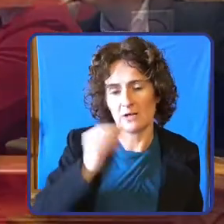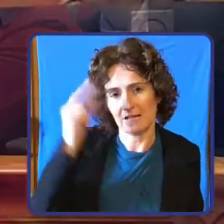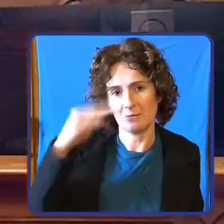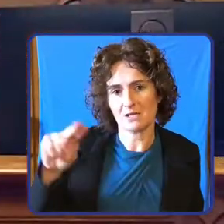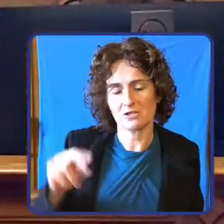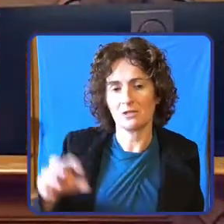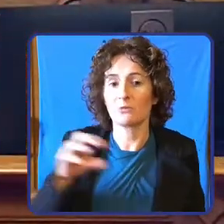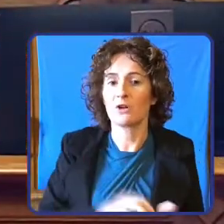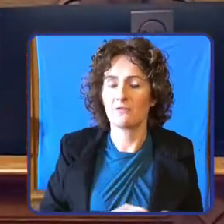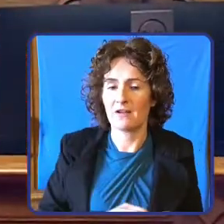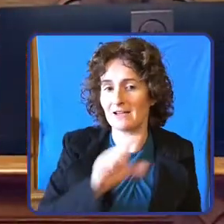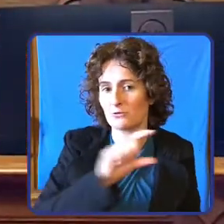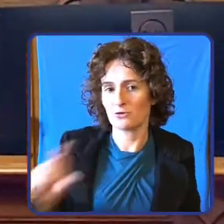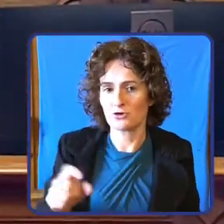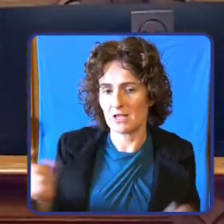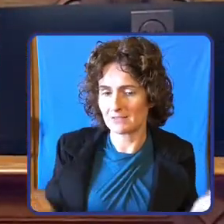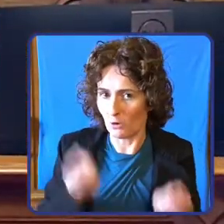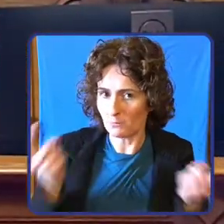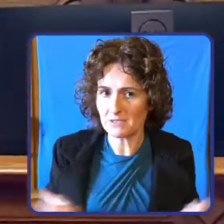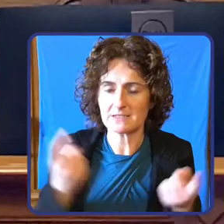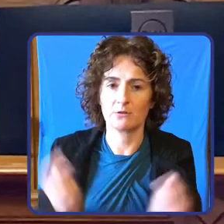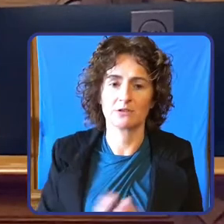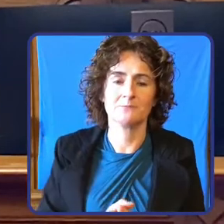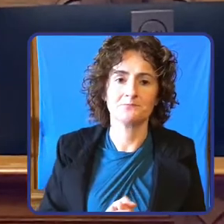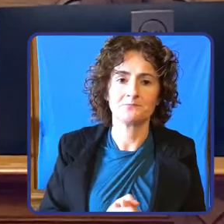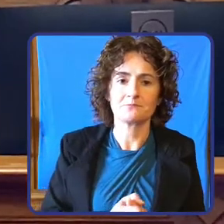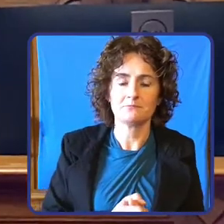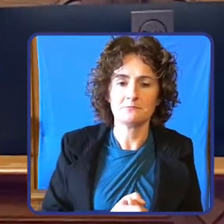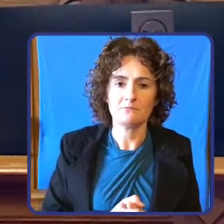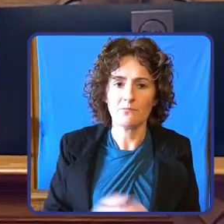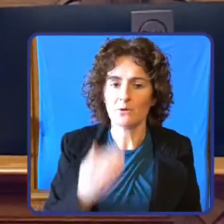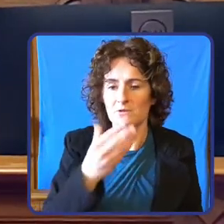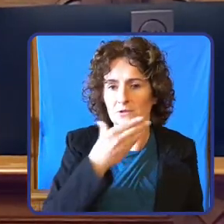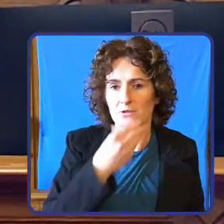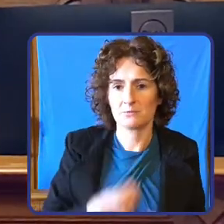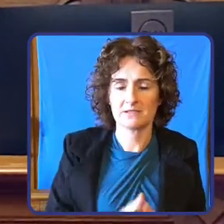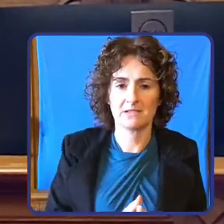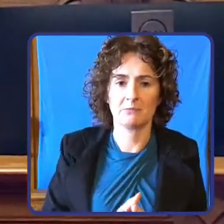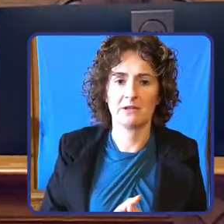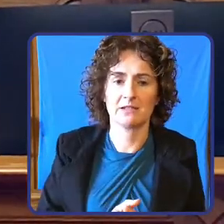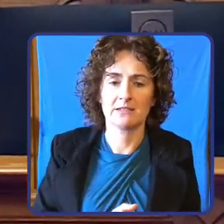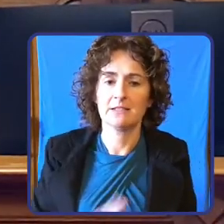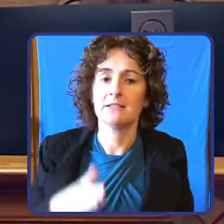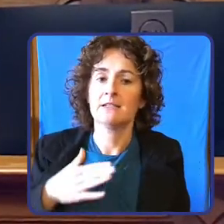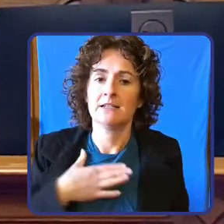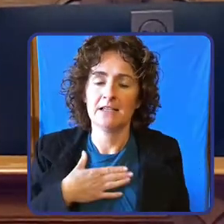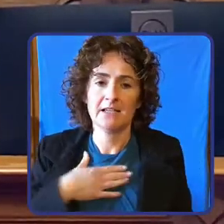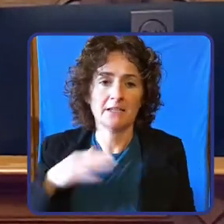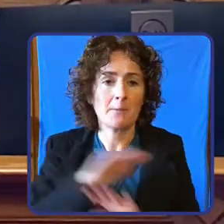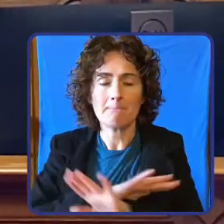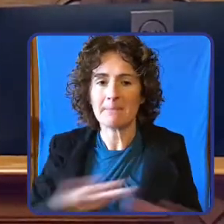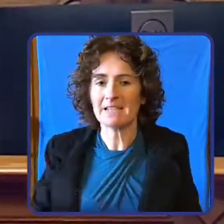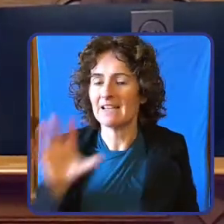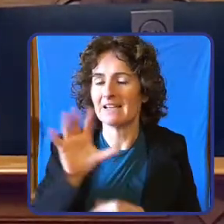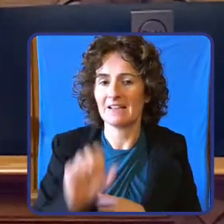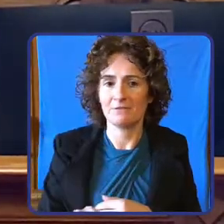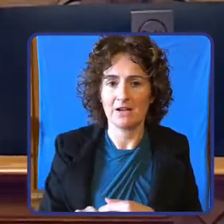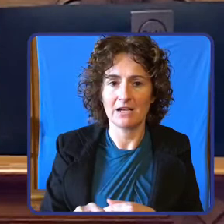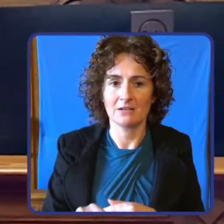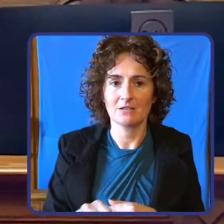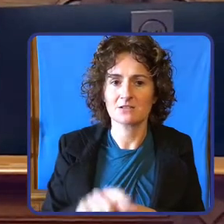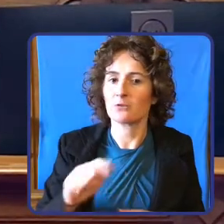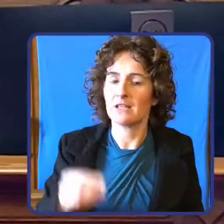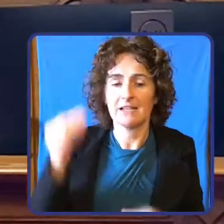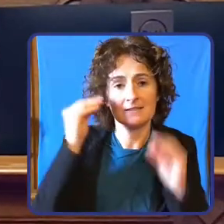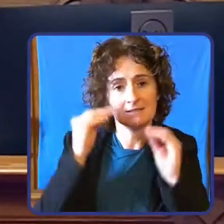helyes. Mindig, amit ön felvetnek, azokra én válaszolni fogok természetesen. Ha véletlenül Cseri Tamás a háborút hozza szóba, azt is elmondom, mondom szívesen, tanítom képviselő